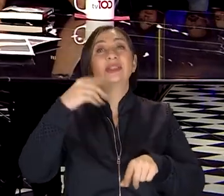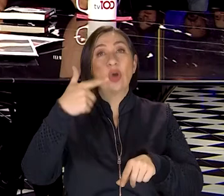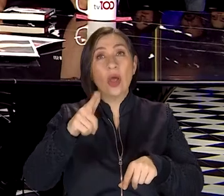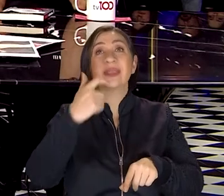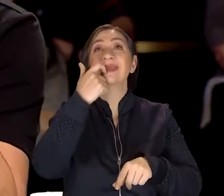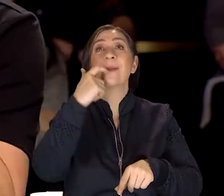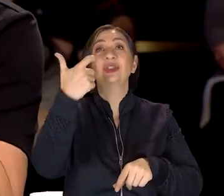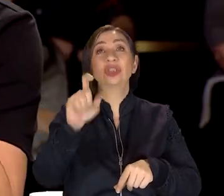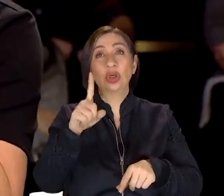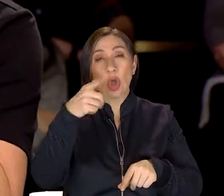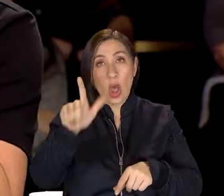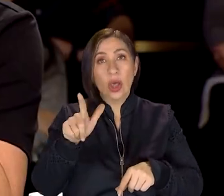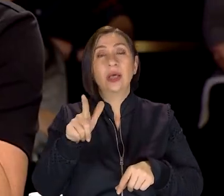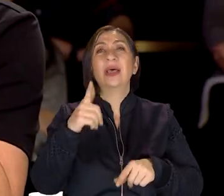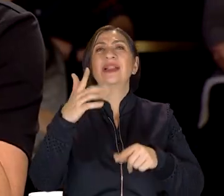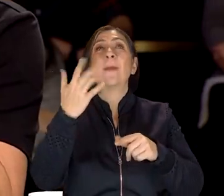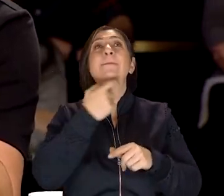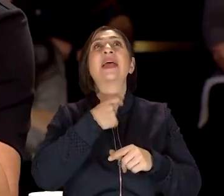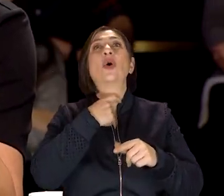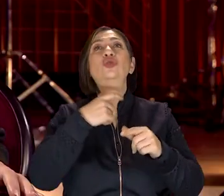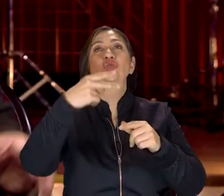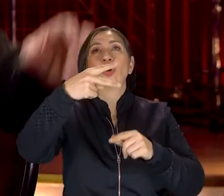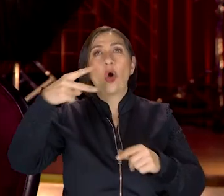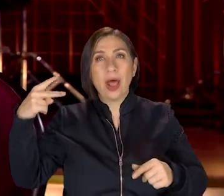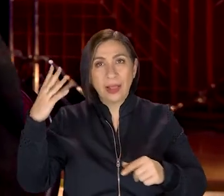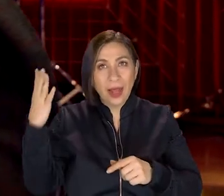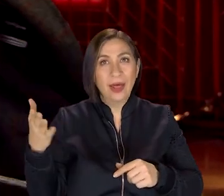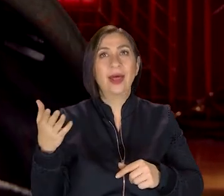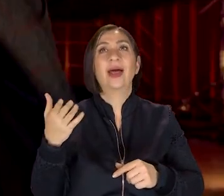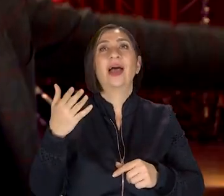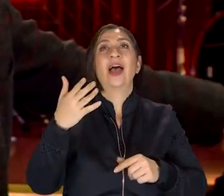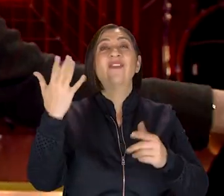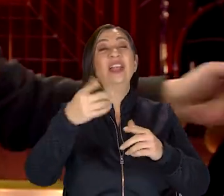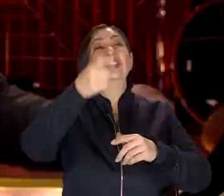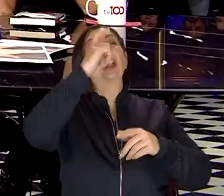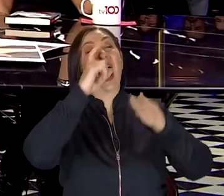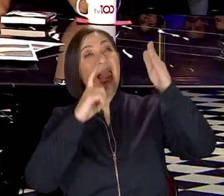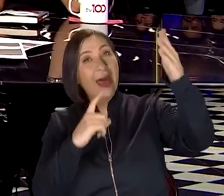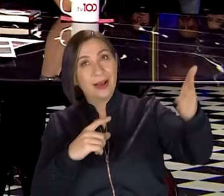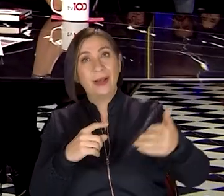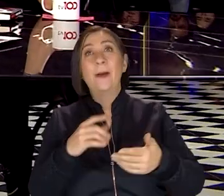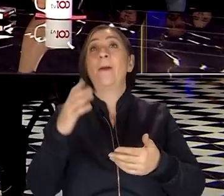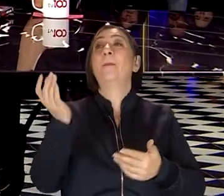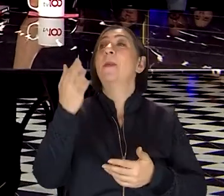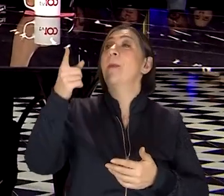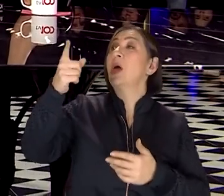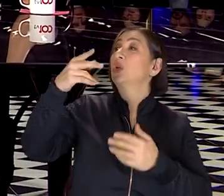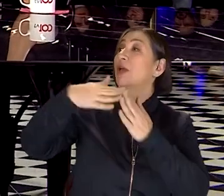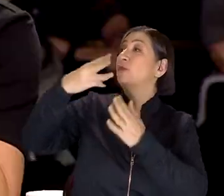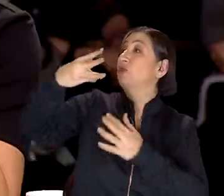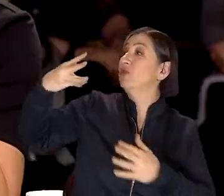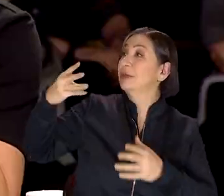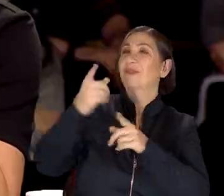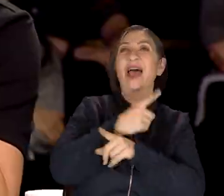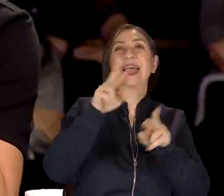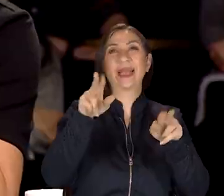Demirciköy, ondan sonra ne evleri, Beykoz Konakları, falancaların sarayları, bilmem neler köşkleri